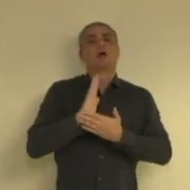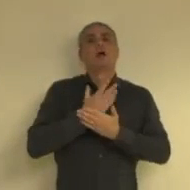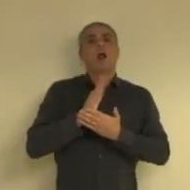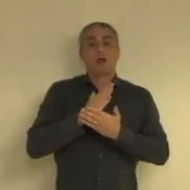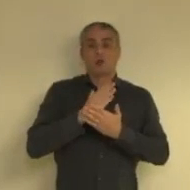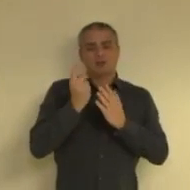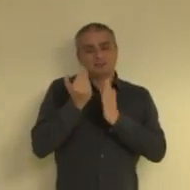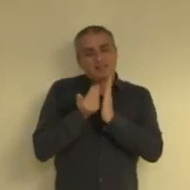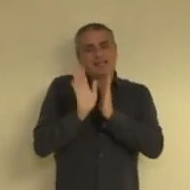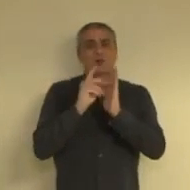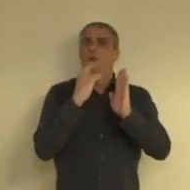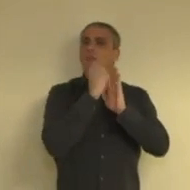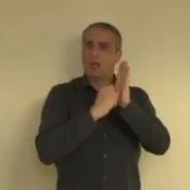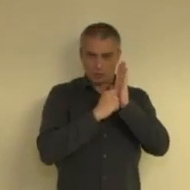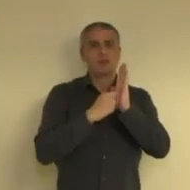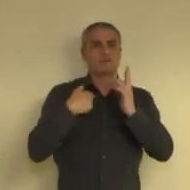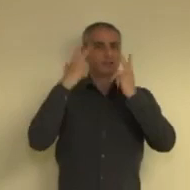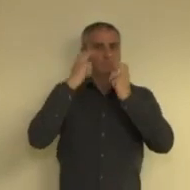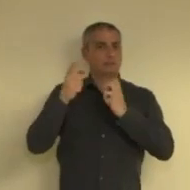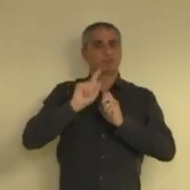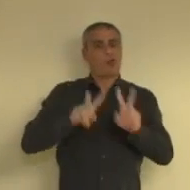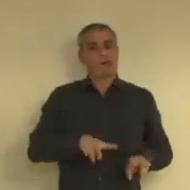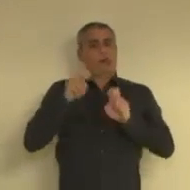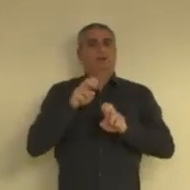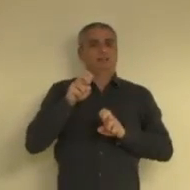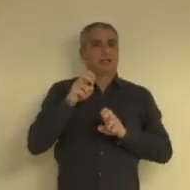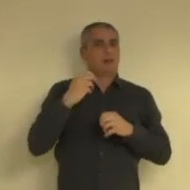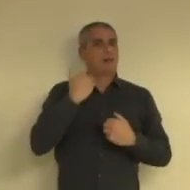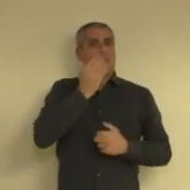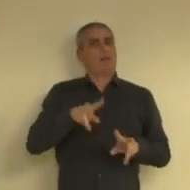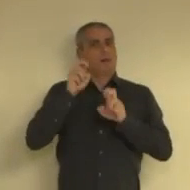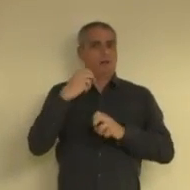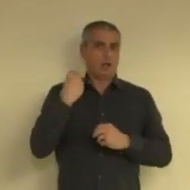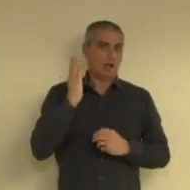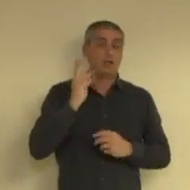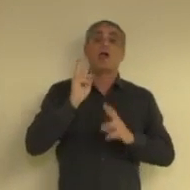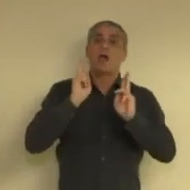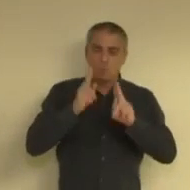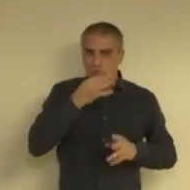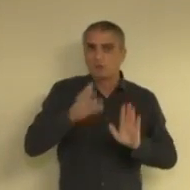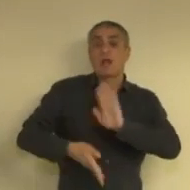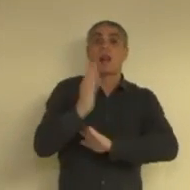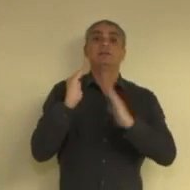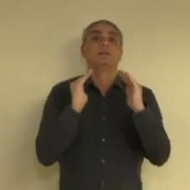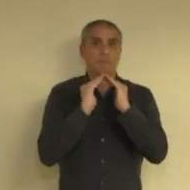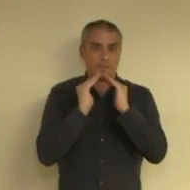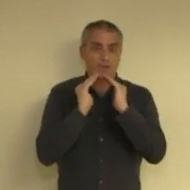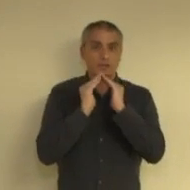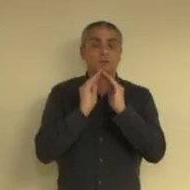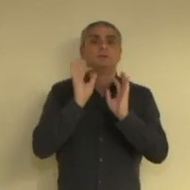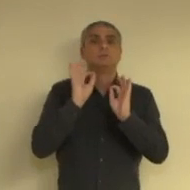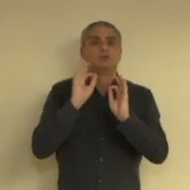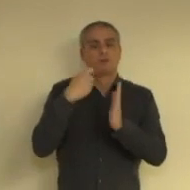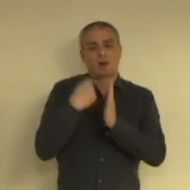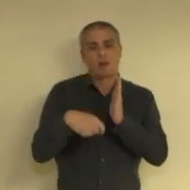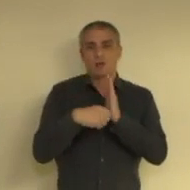מסוימות מהתקנות, ואנו מצפים שלא תנצלו אותן לרעה. ניתן לצאת מהבתים